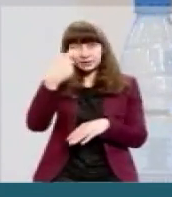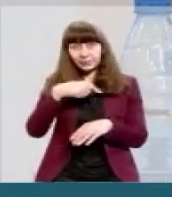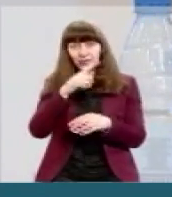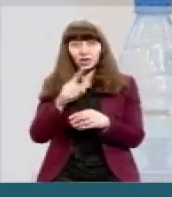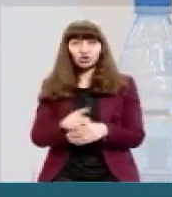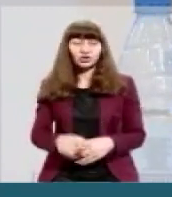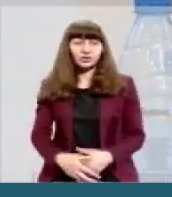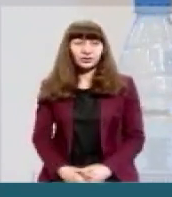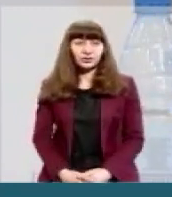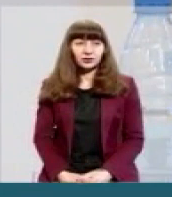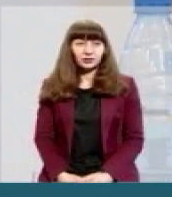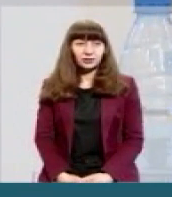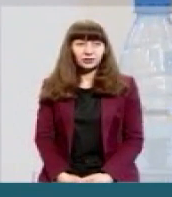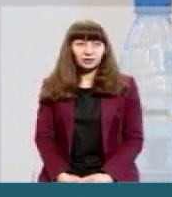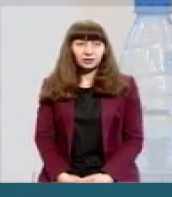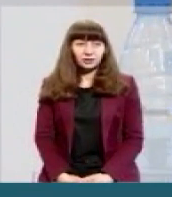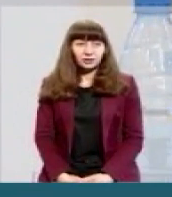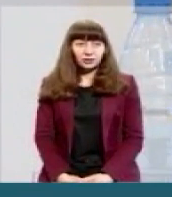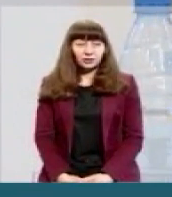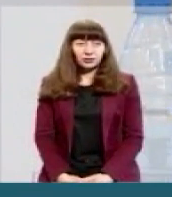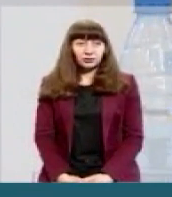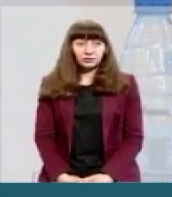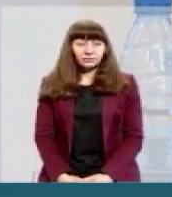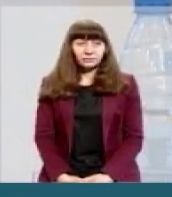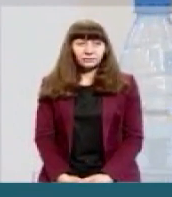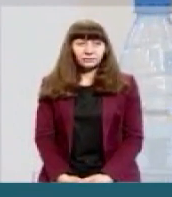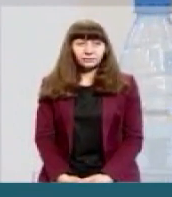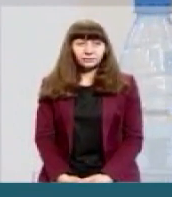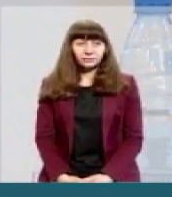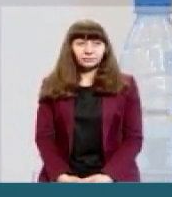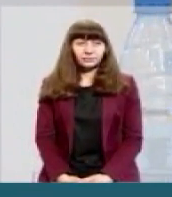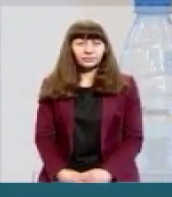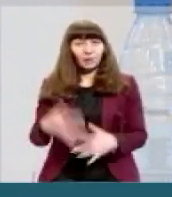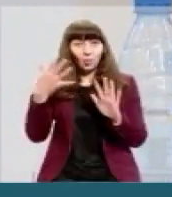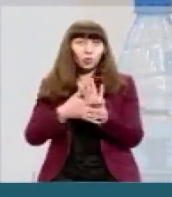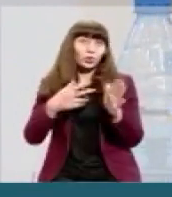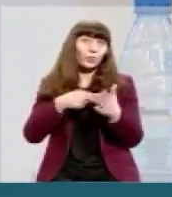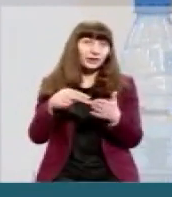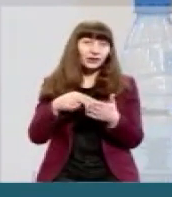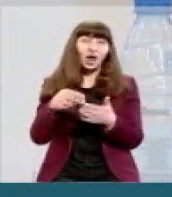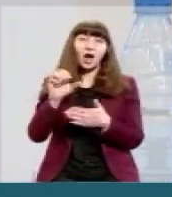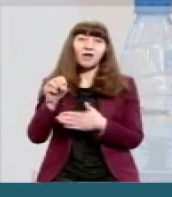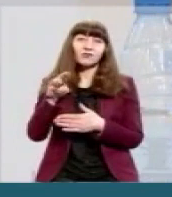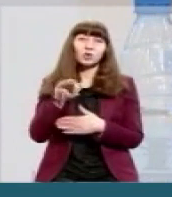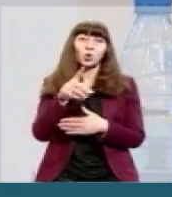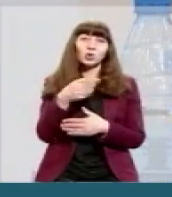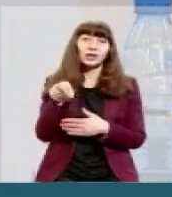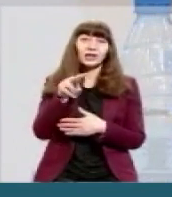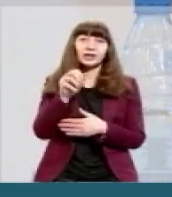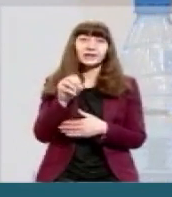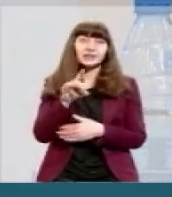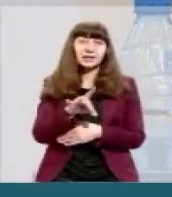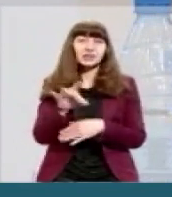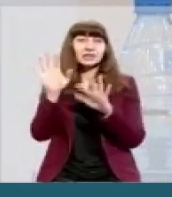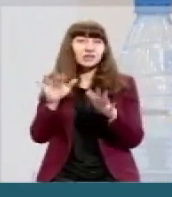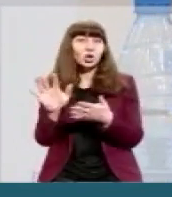Точно так же у нас сегодня капитал групп «Союз», тоже, да, приобрели вы, да, автогрейдер, приобретаете снегоуборочную